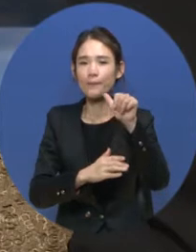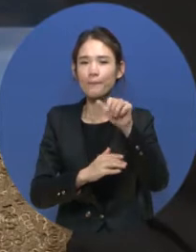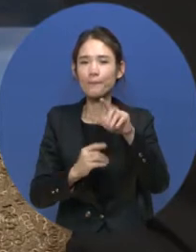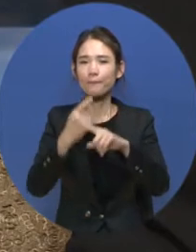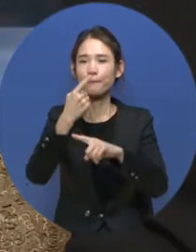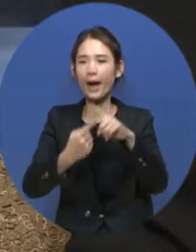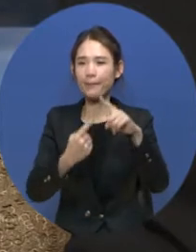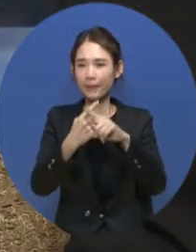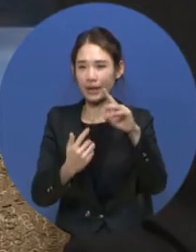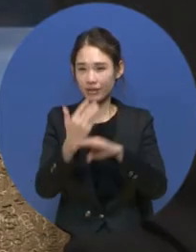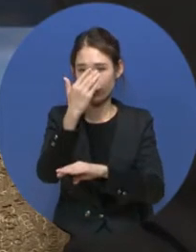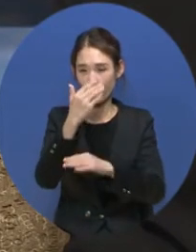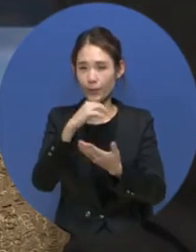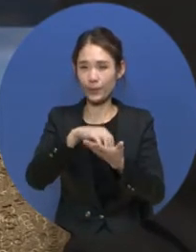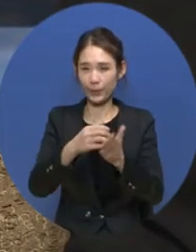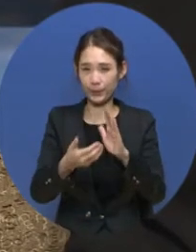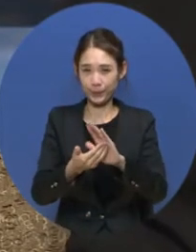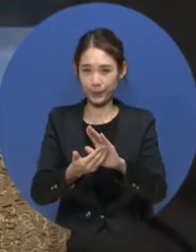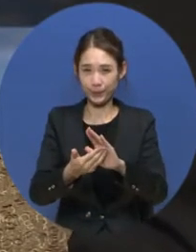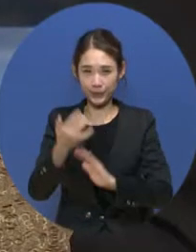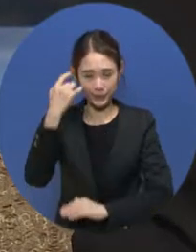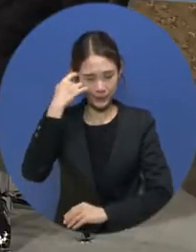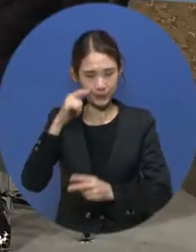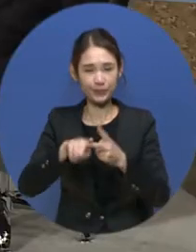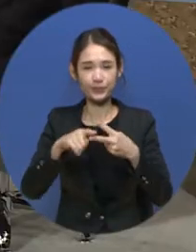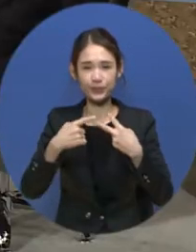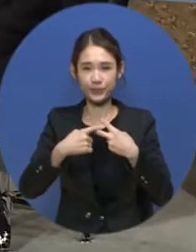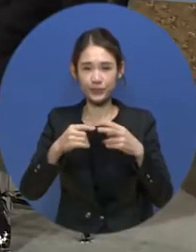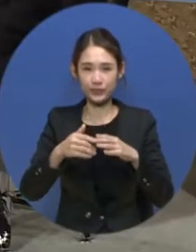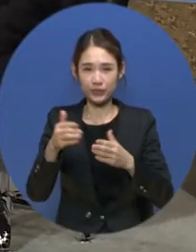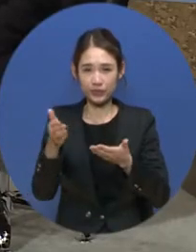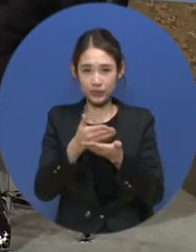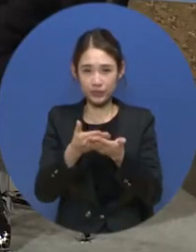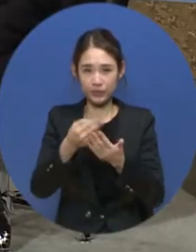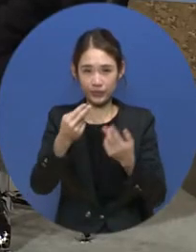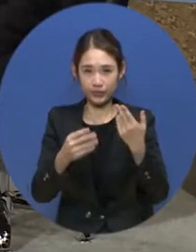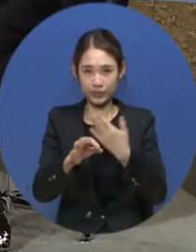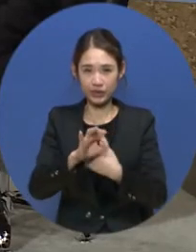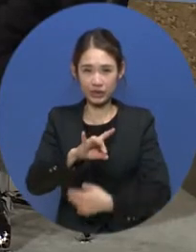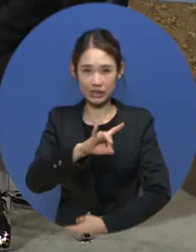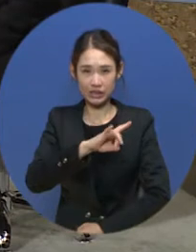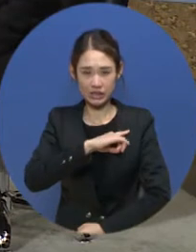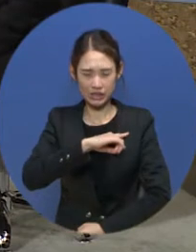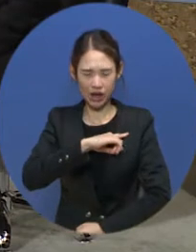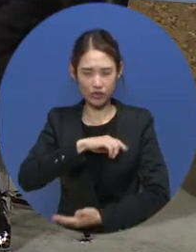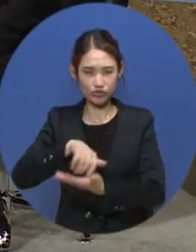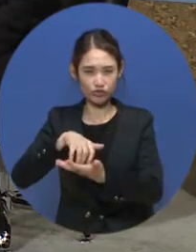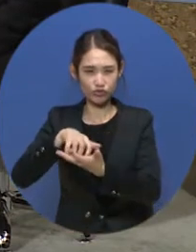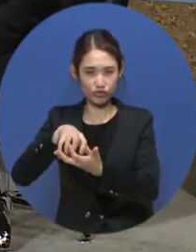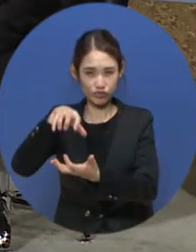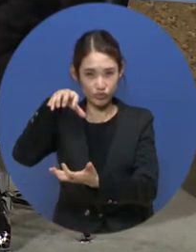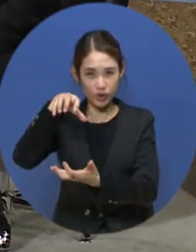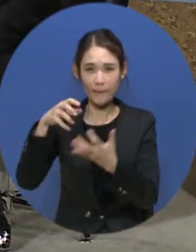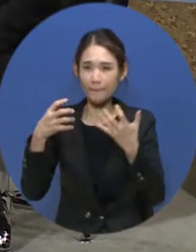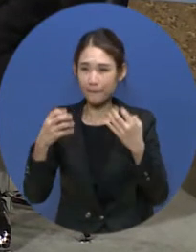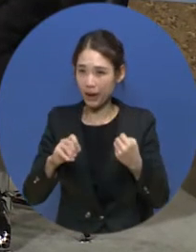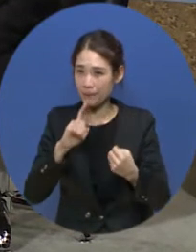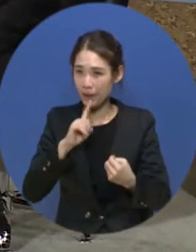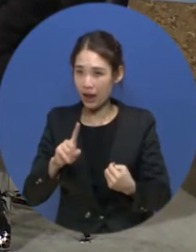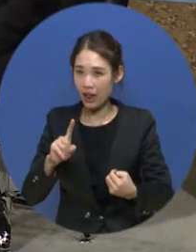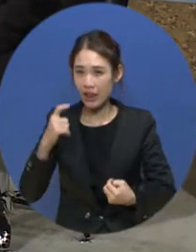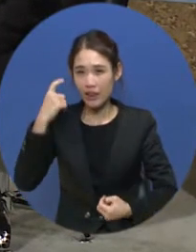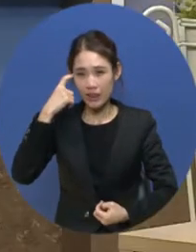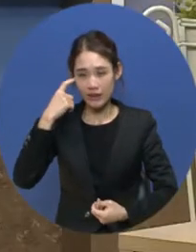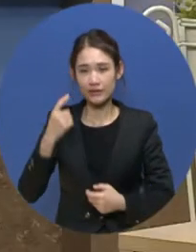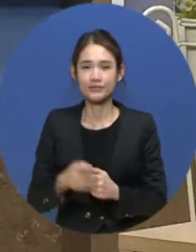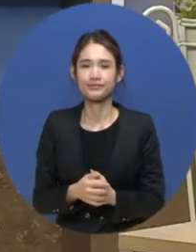네. 개소수로는 그렇게 차지하고 있다고 이해하시면 될 것 같습니다. 그러니까 비중으로 보면은 가장 많은 예. 네, 비중의 어린이집이라고 볼 수 예. 있을